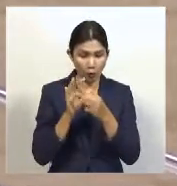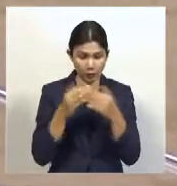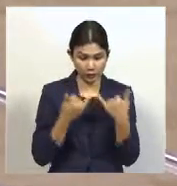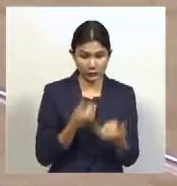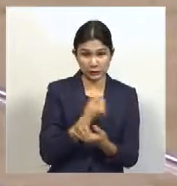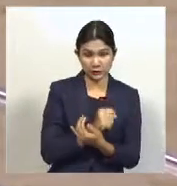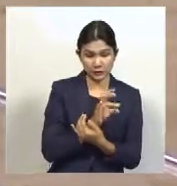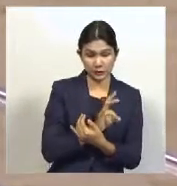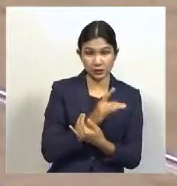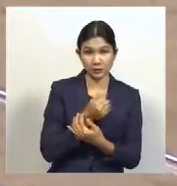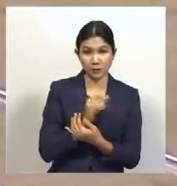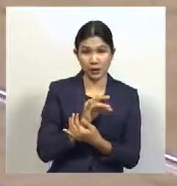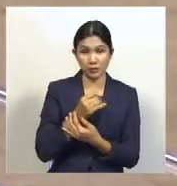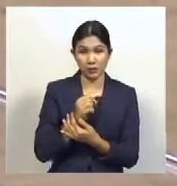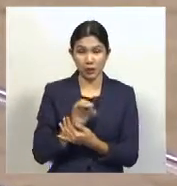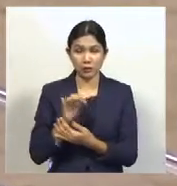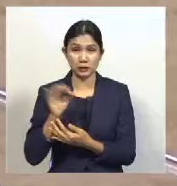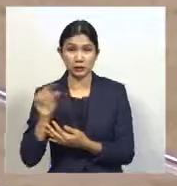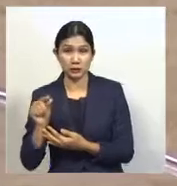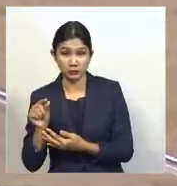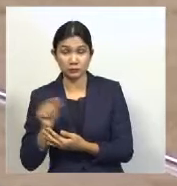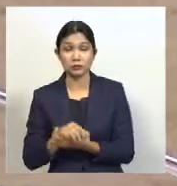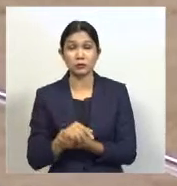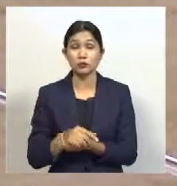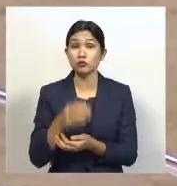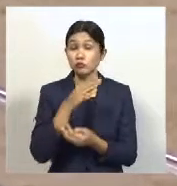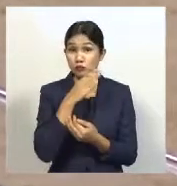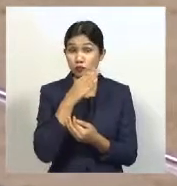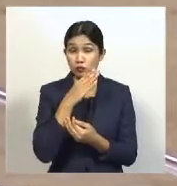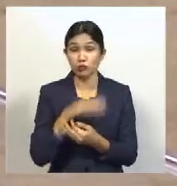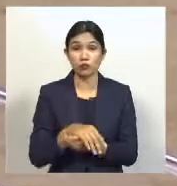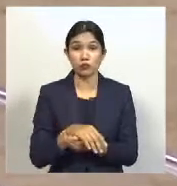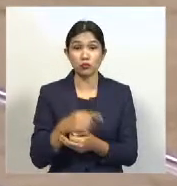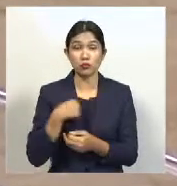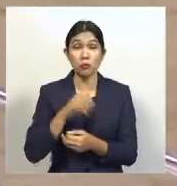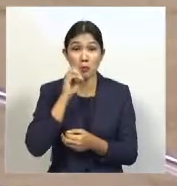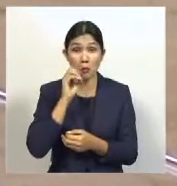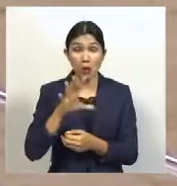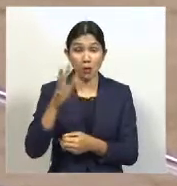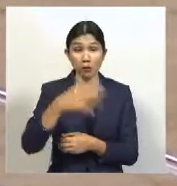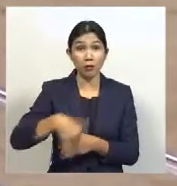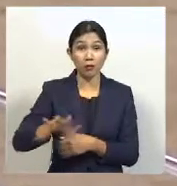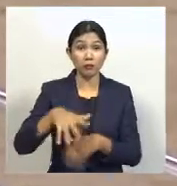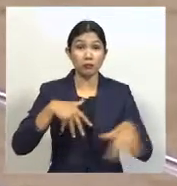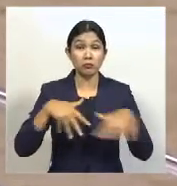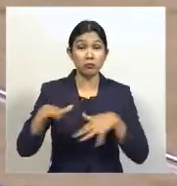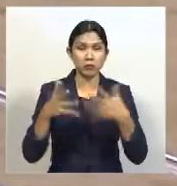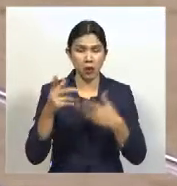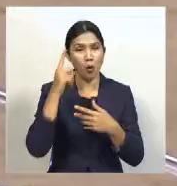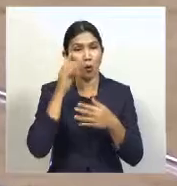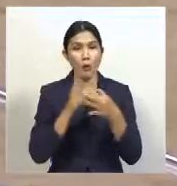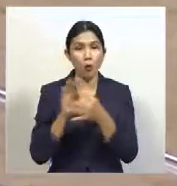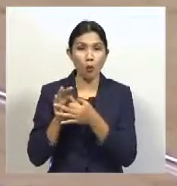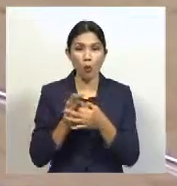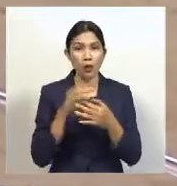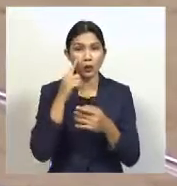17 17 18 19 20นั้นน่ะถ้าหากว่าเราไม่ได้ส่งสัญญาณบอกให้ประชาชนทราบมันจะมีเรื่องเกี่ยวกับการจับ